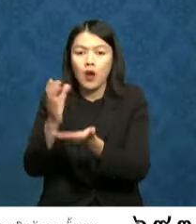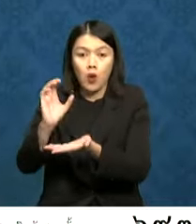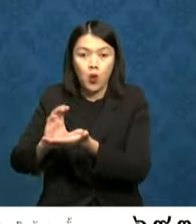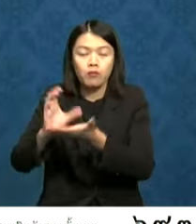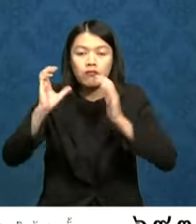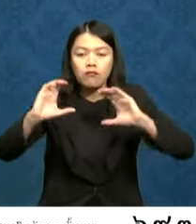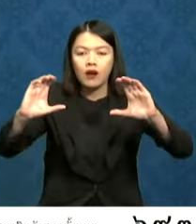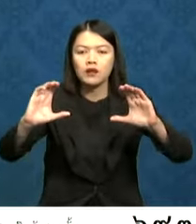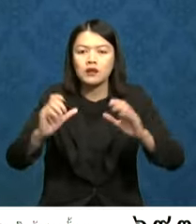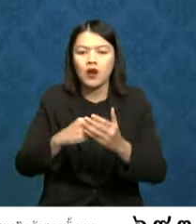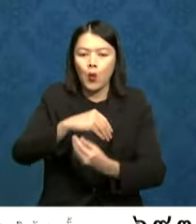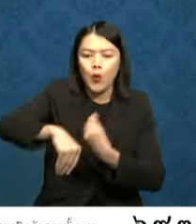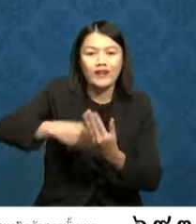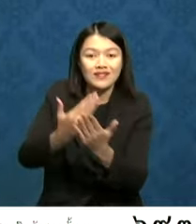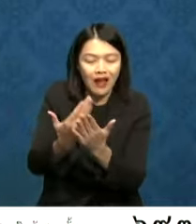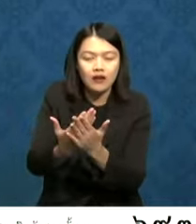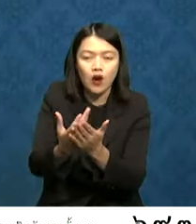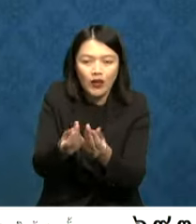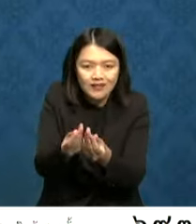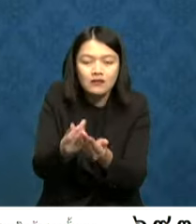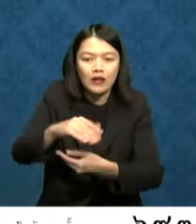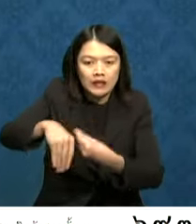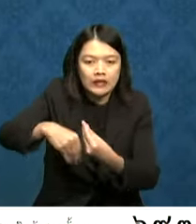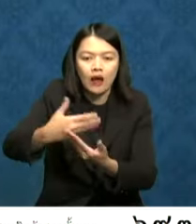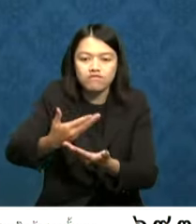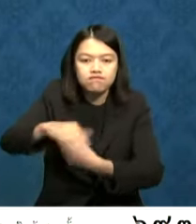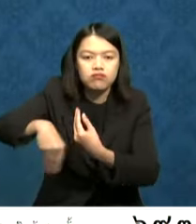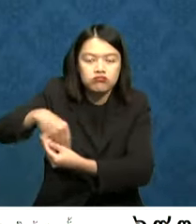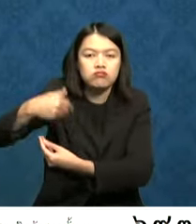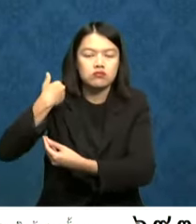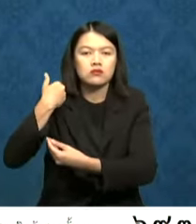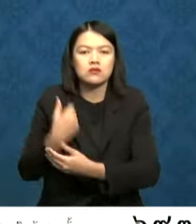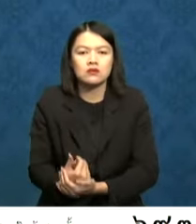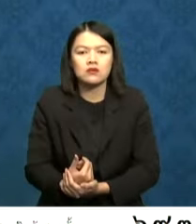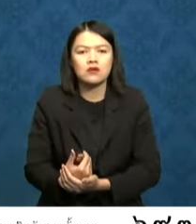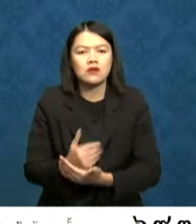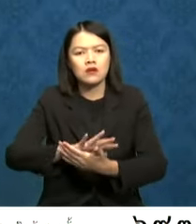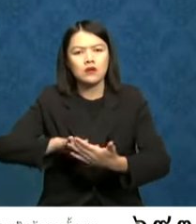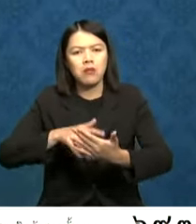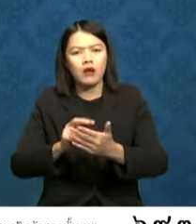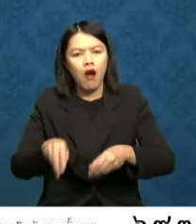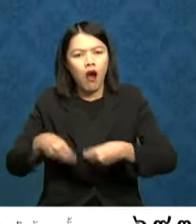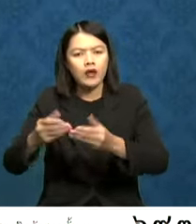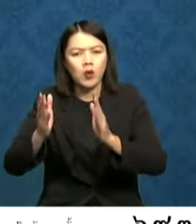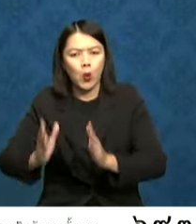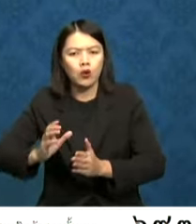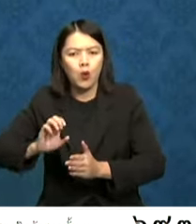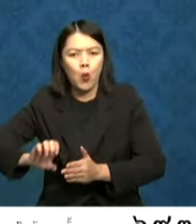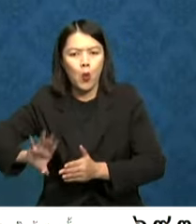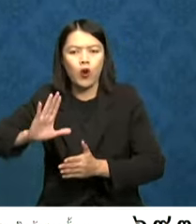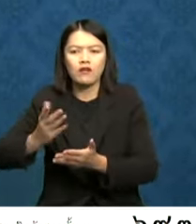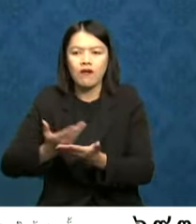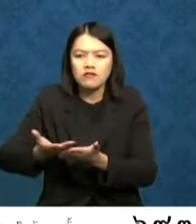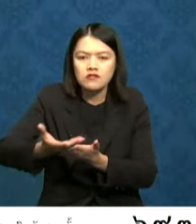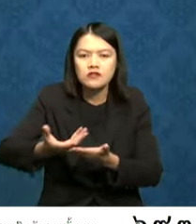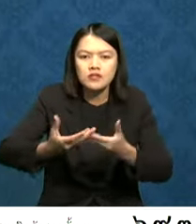รัฐครับในการเวนคืนที่ดินมากมายก็มีการตั้งคำถามครับว่าเป็นนโยบายที่เอื้อให้กับนายหน้าค้าที่ดิน